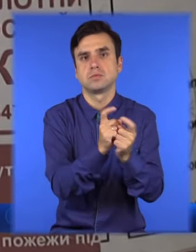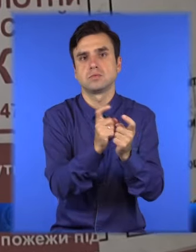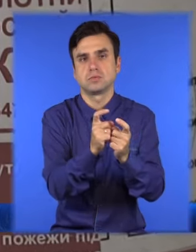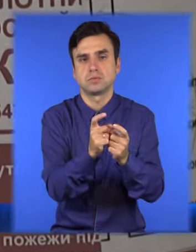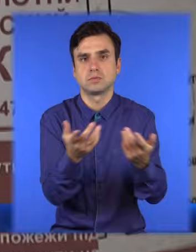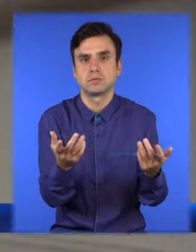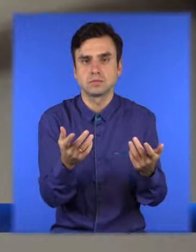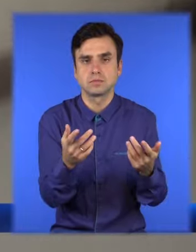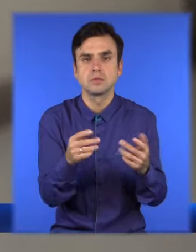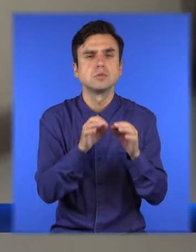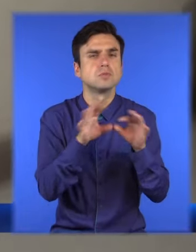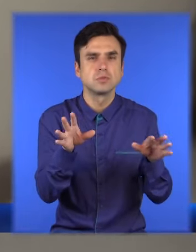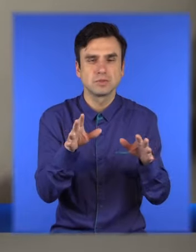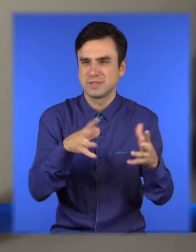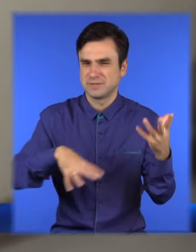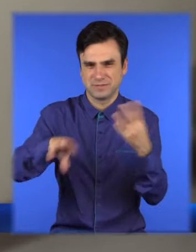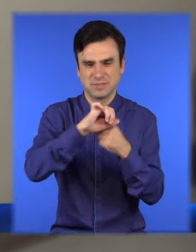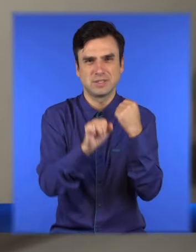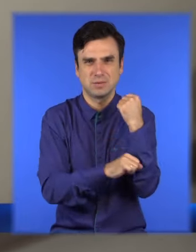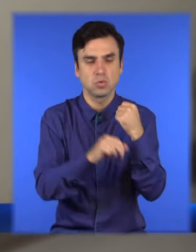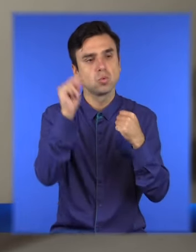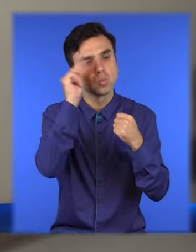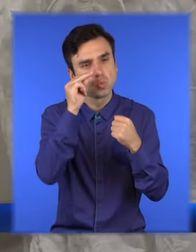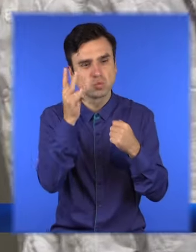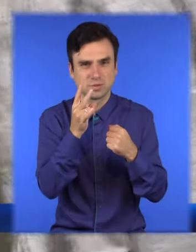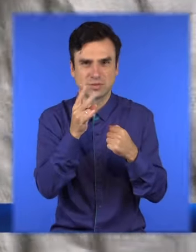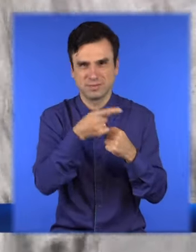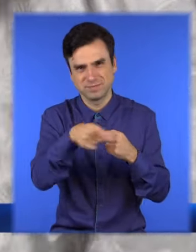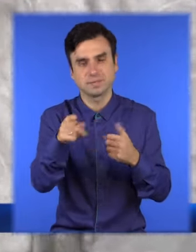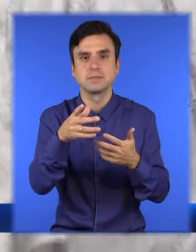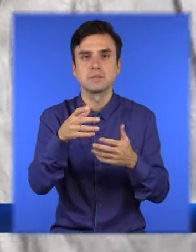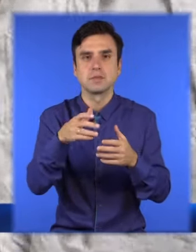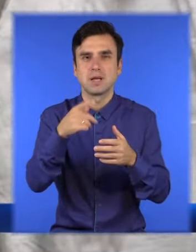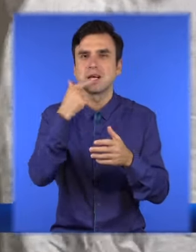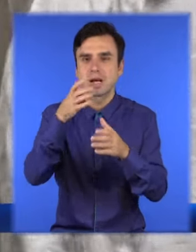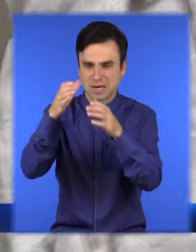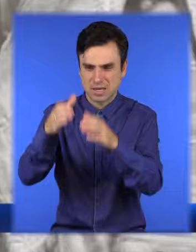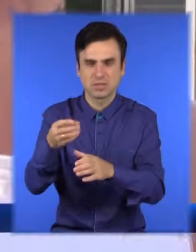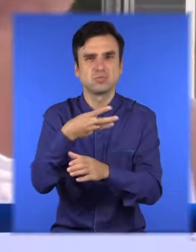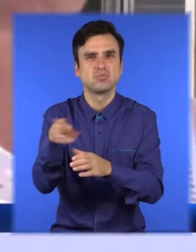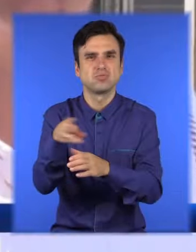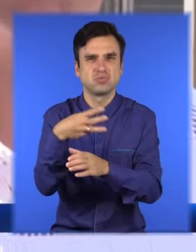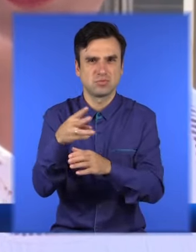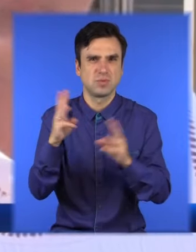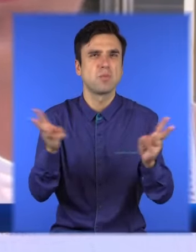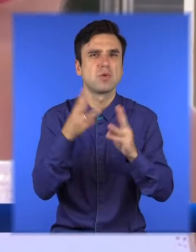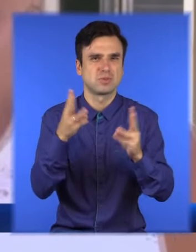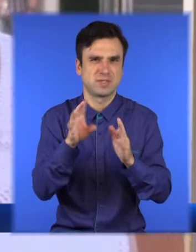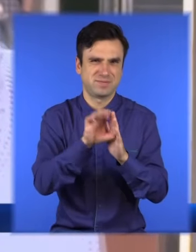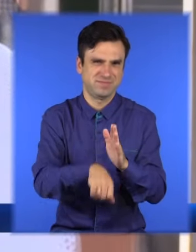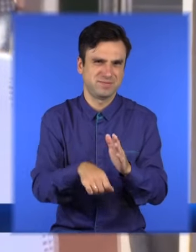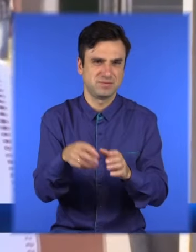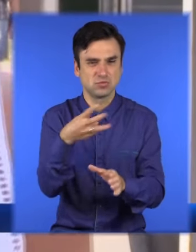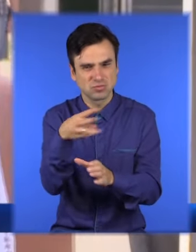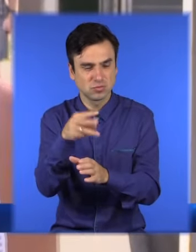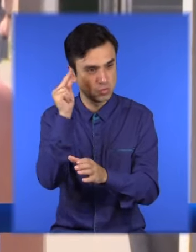для робітників швидкісного. Їм показували, як користуватися вогнегасником. Анна відмовилася брати участь в інструктажі, каже, злякалася.